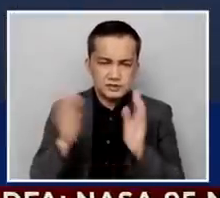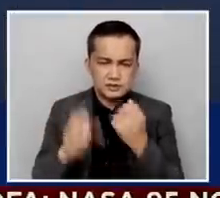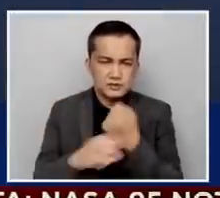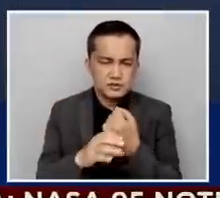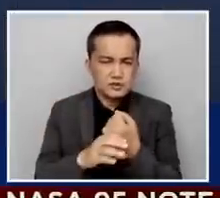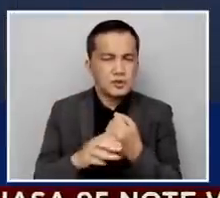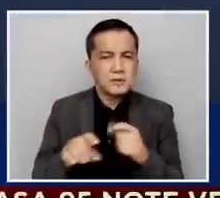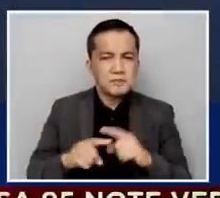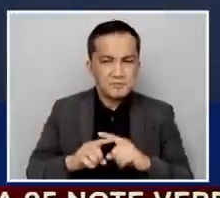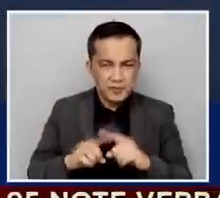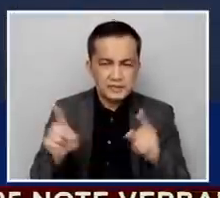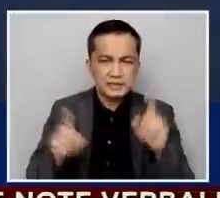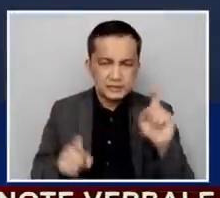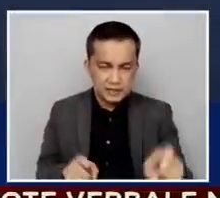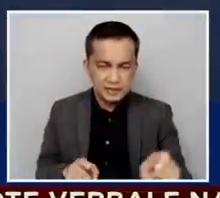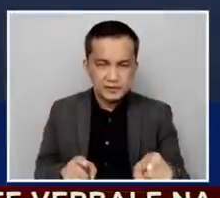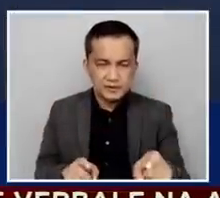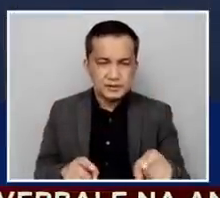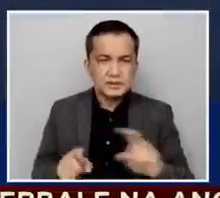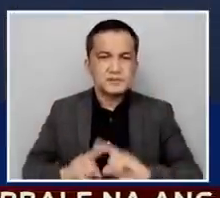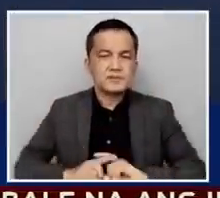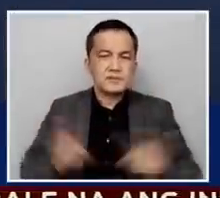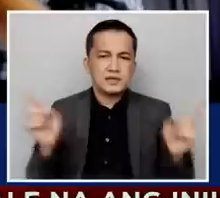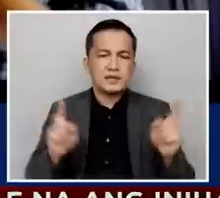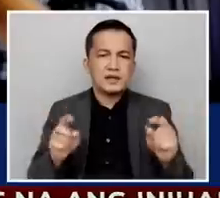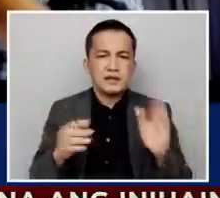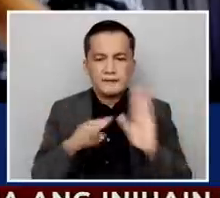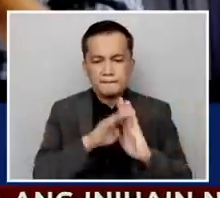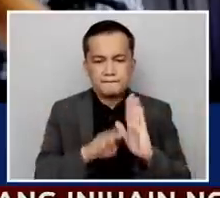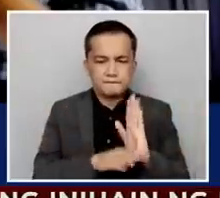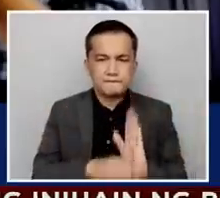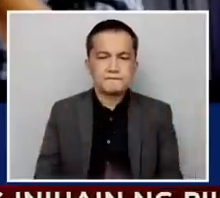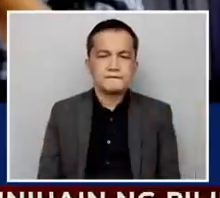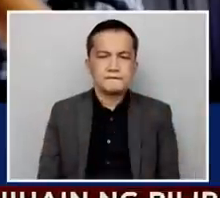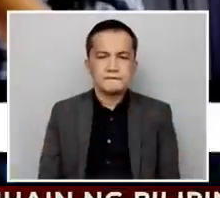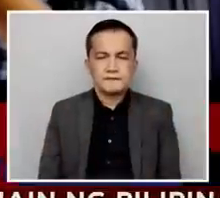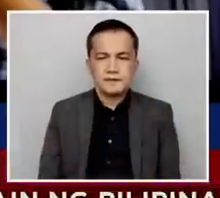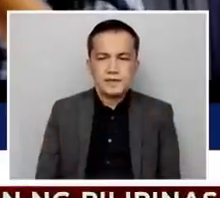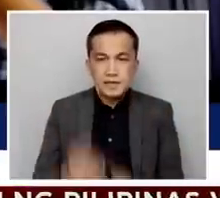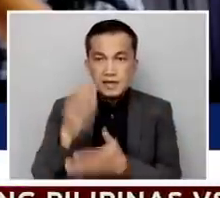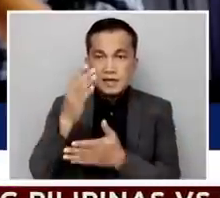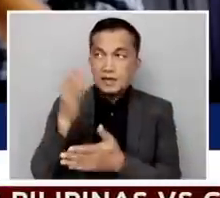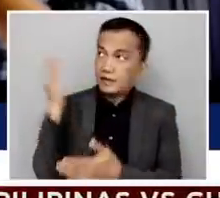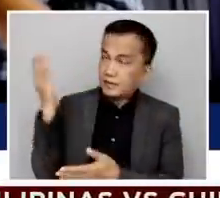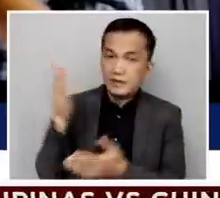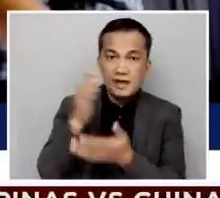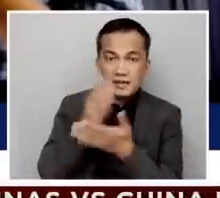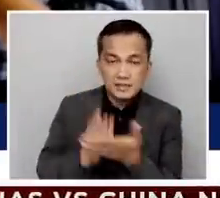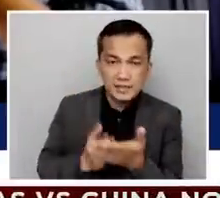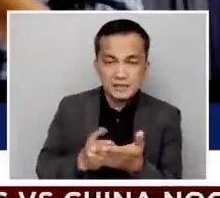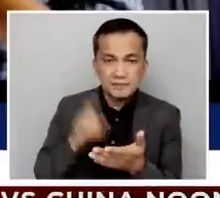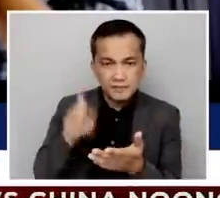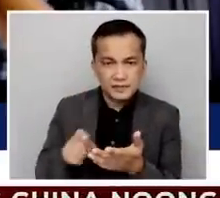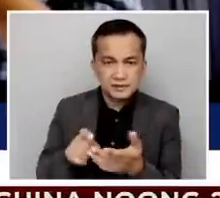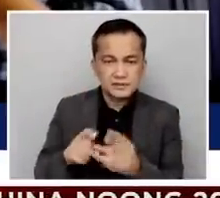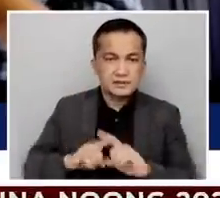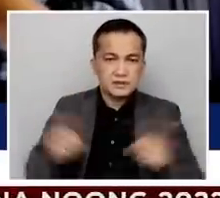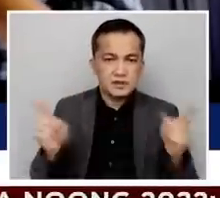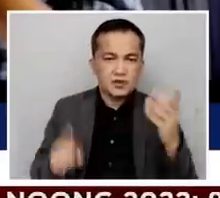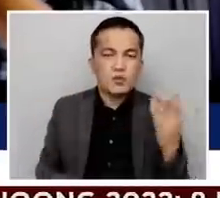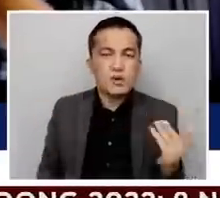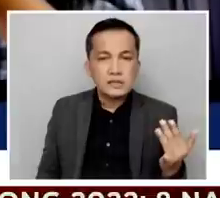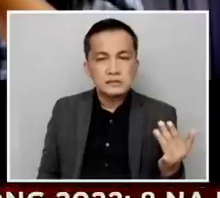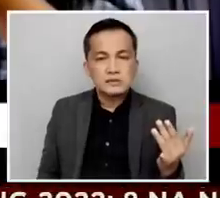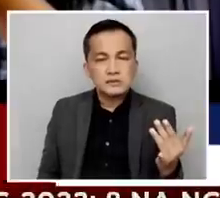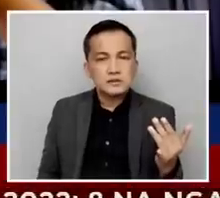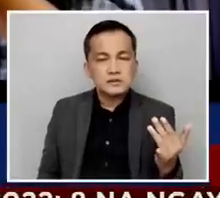pero dapat iba na ang kondisyon. Ang hatian, okay, will have to be different because